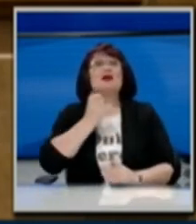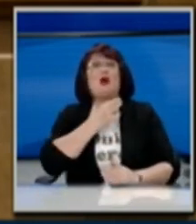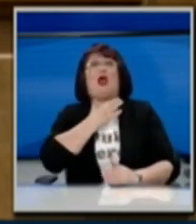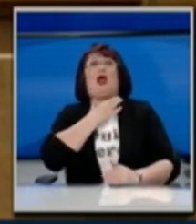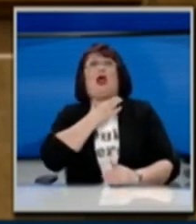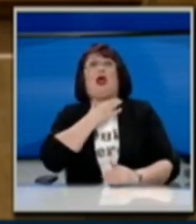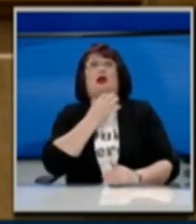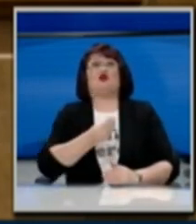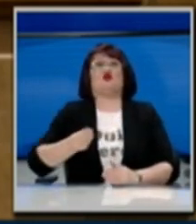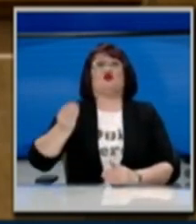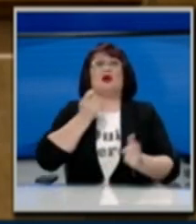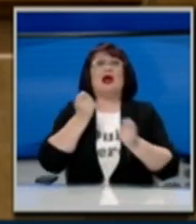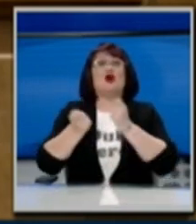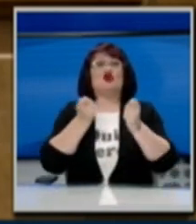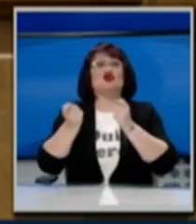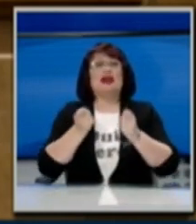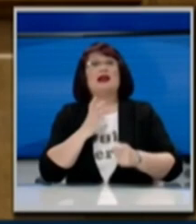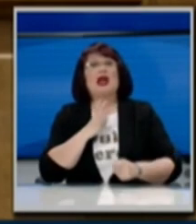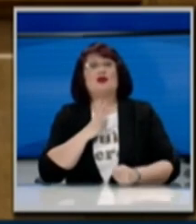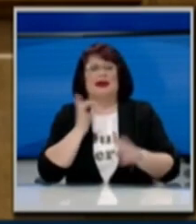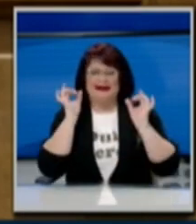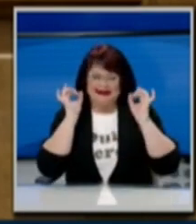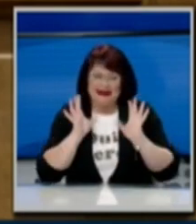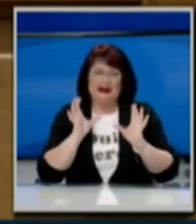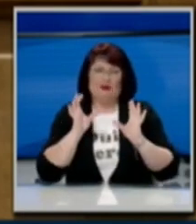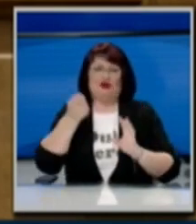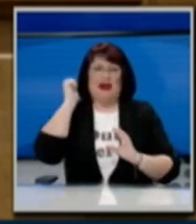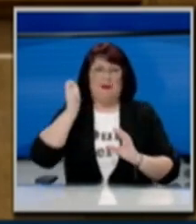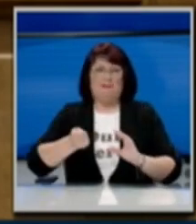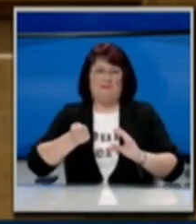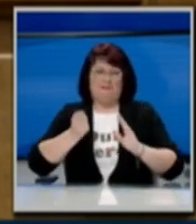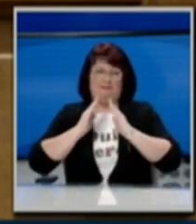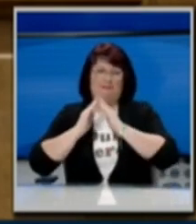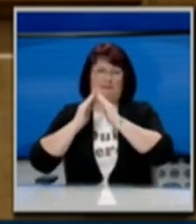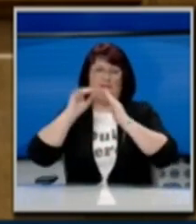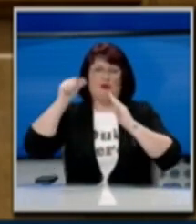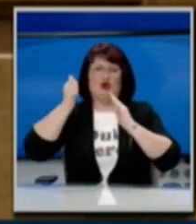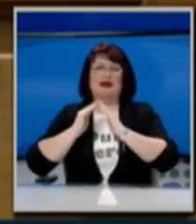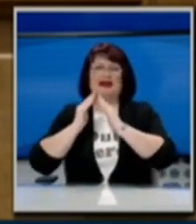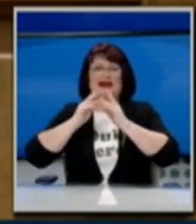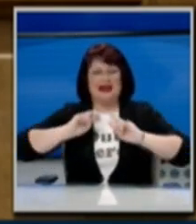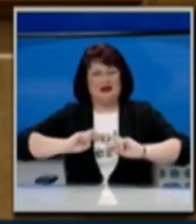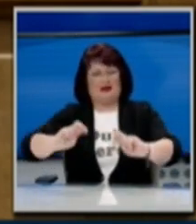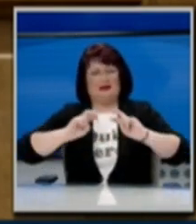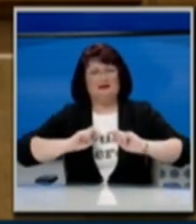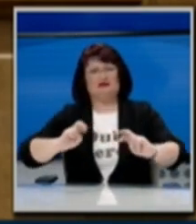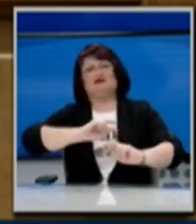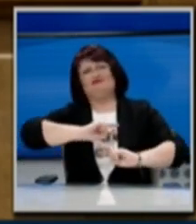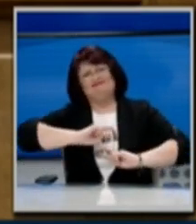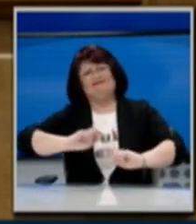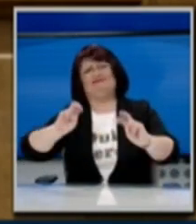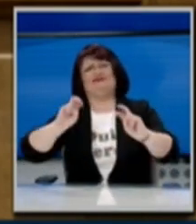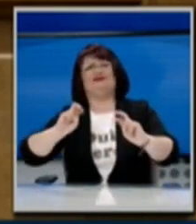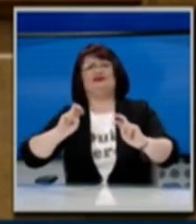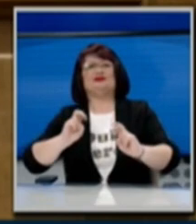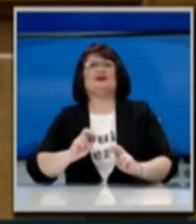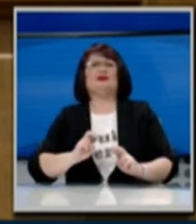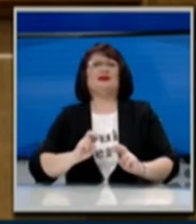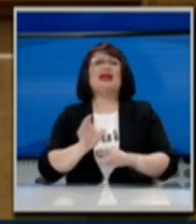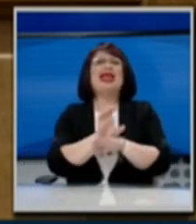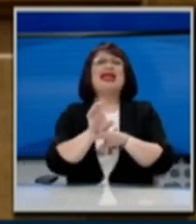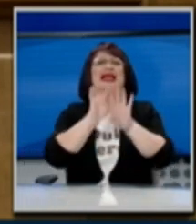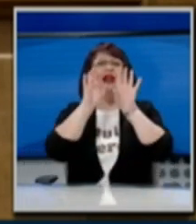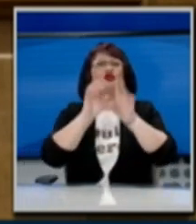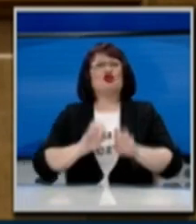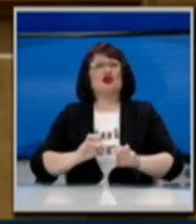των υπερχρεωμένων πολιτών από τους πληστηριασμούς πρώτης κατοικίας, τις κατασχέσεις και τους ηλεκτρονικούς